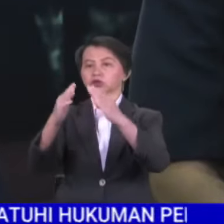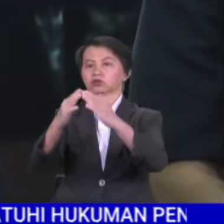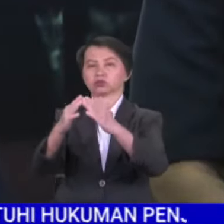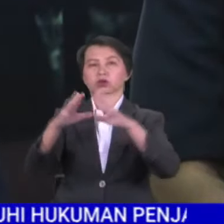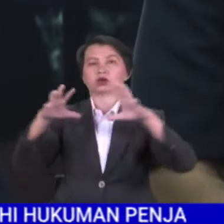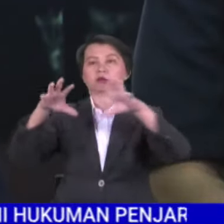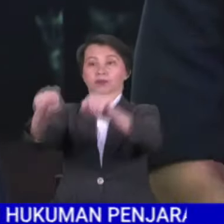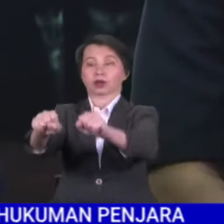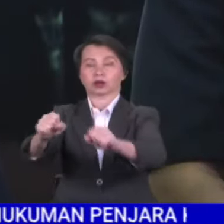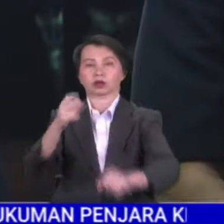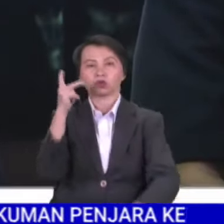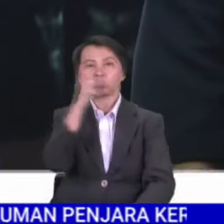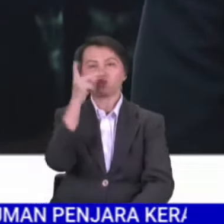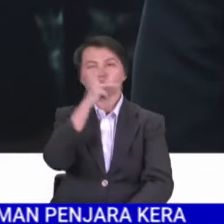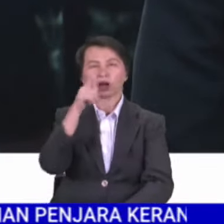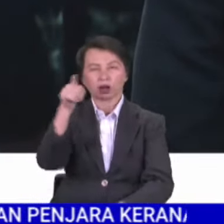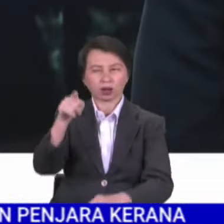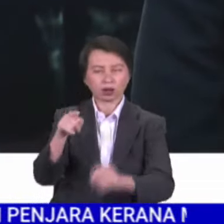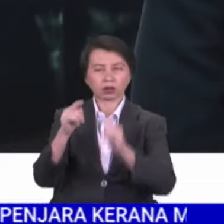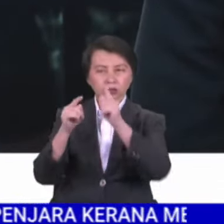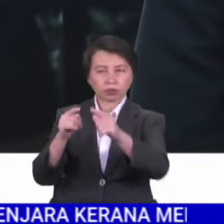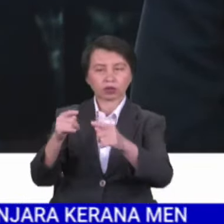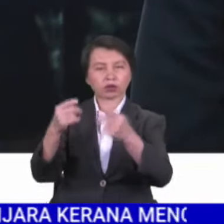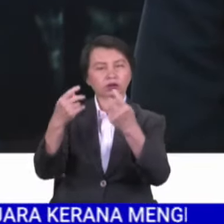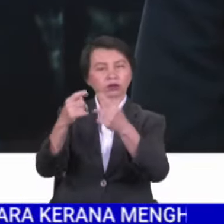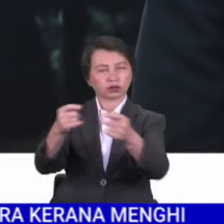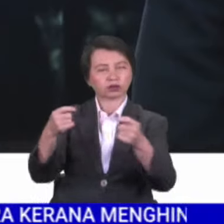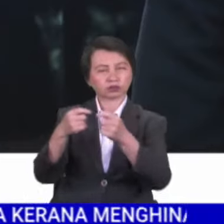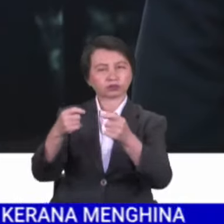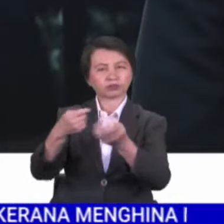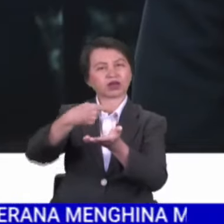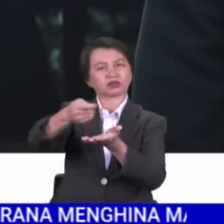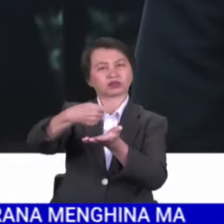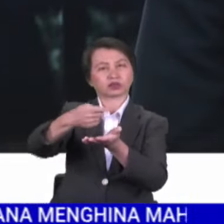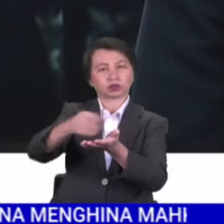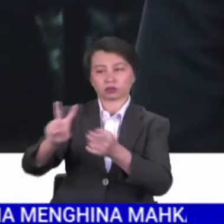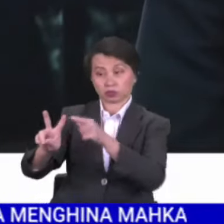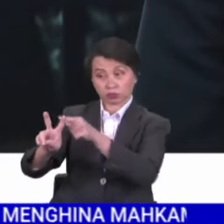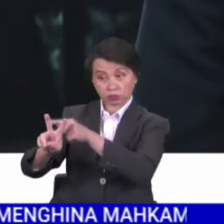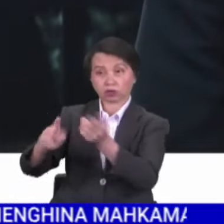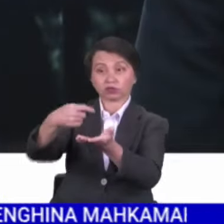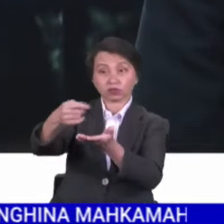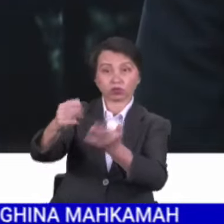di Kajang yang merupakan sebuah premis yang disewa oleh lelaki ini.